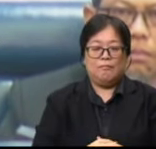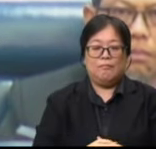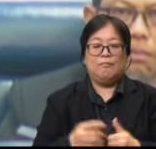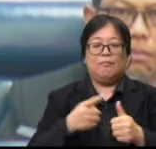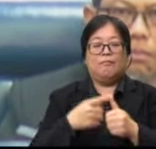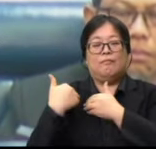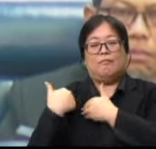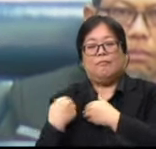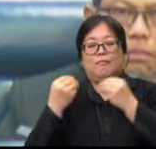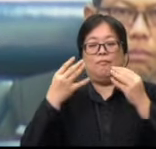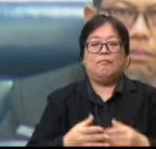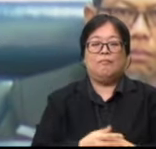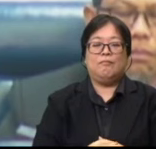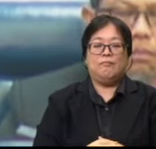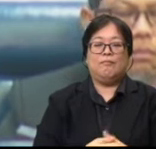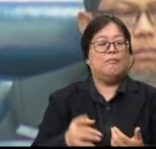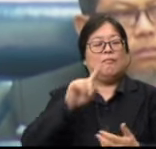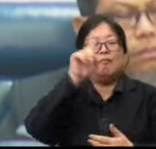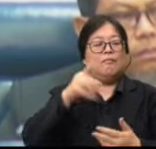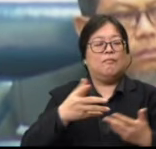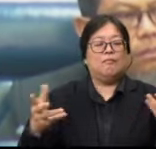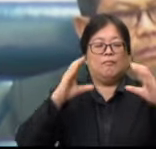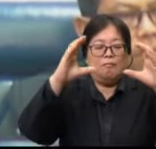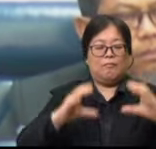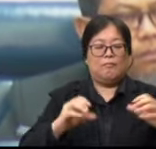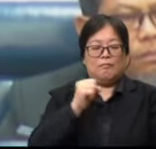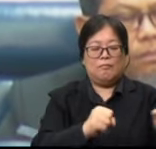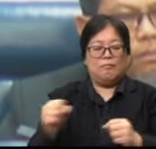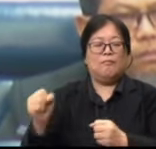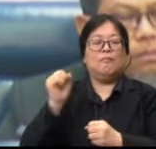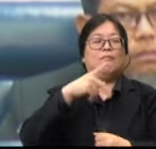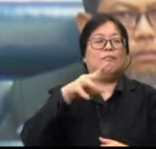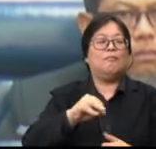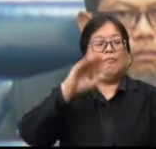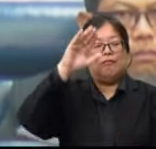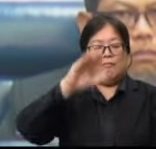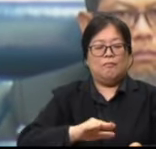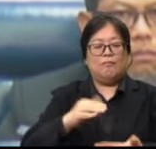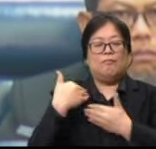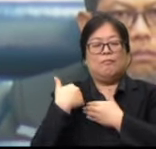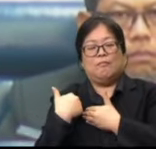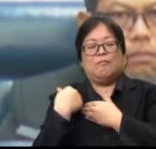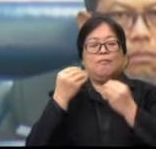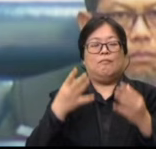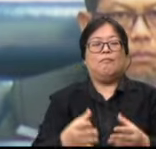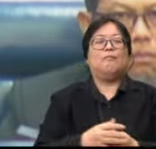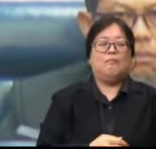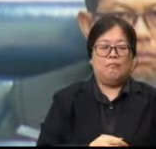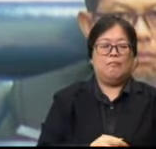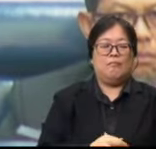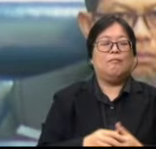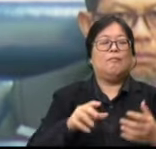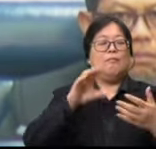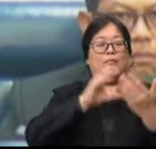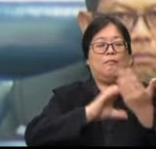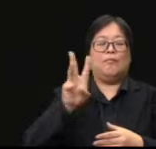bebanan guru dan sebagainya jadi Apakah langkah strategik pihak Kementerian untuk mengurangkan bebanan guru ekoran perubuhan kalendar